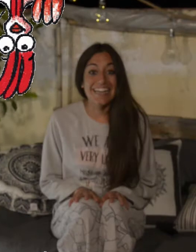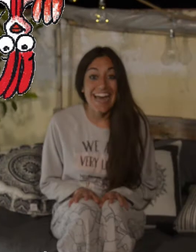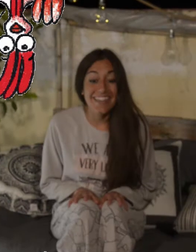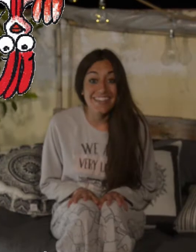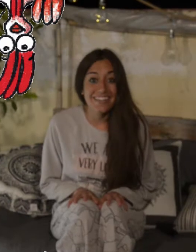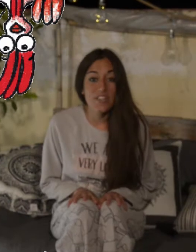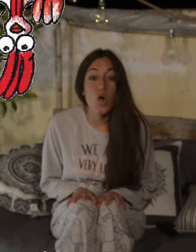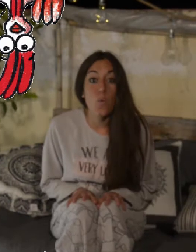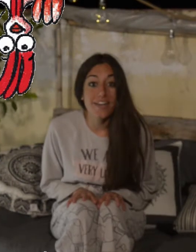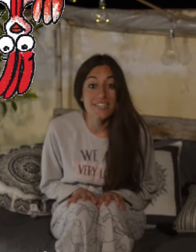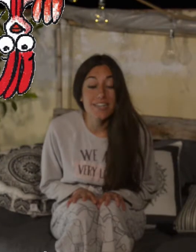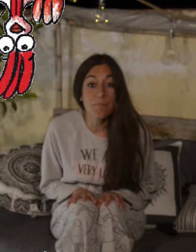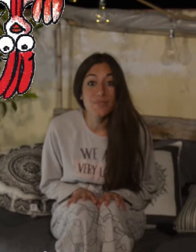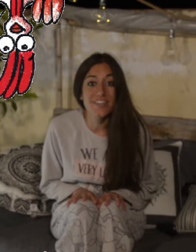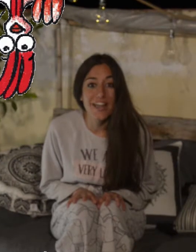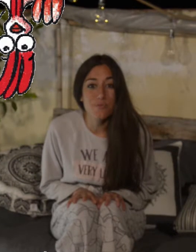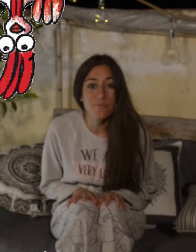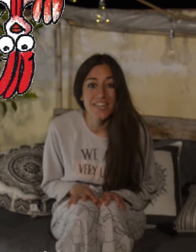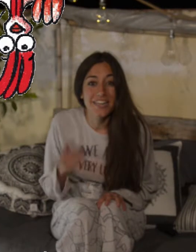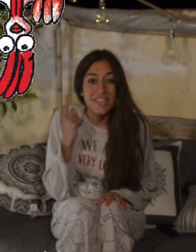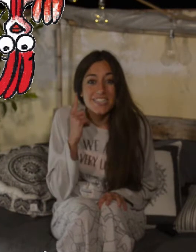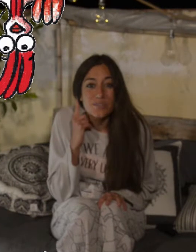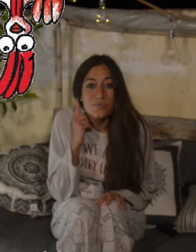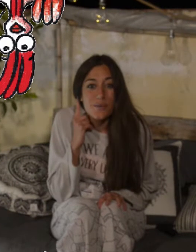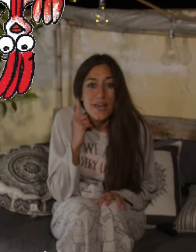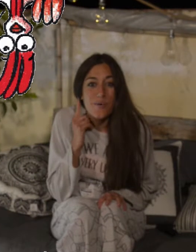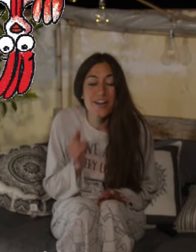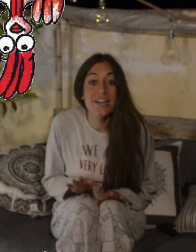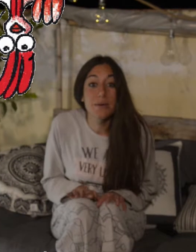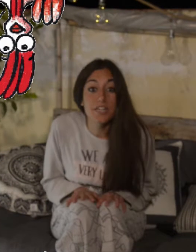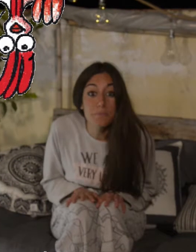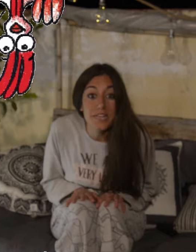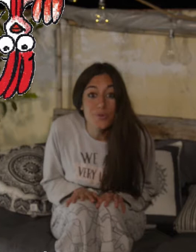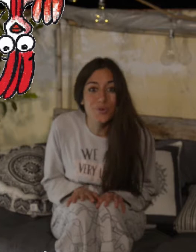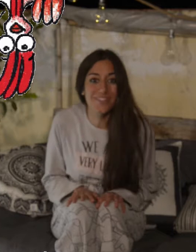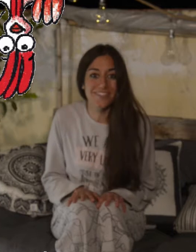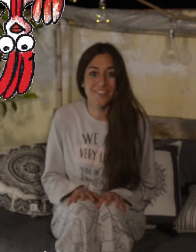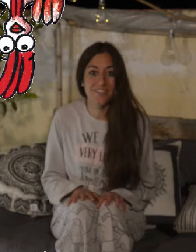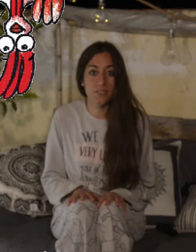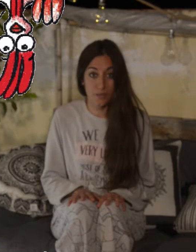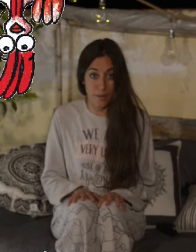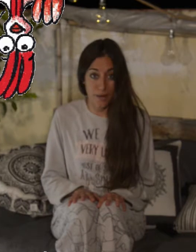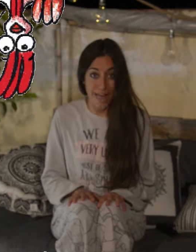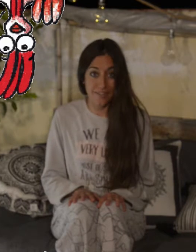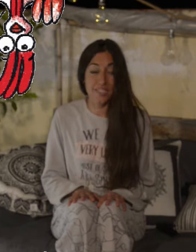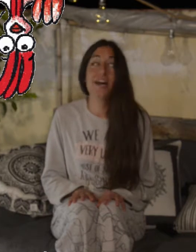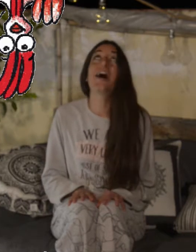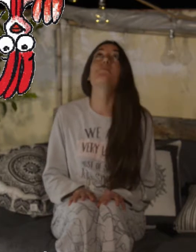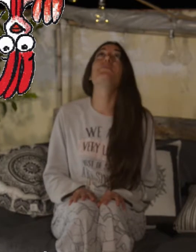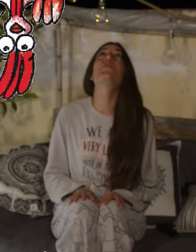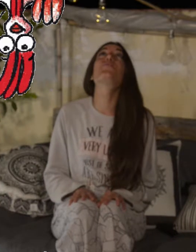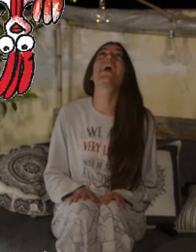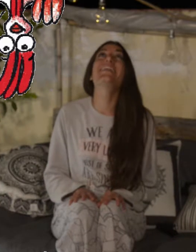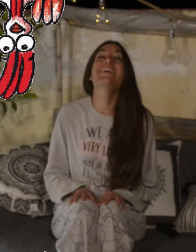Cada nit, quan estic a punt d'anar a dormir, sento una veu que m'explica un conte. De vegades em ve veure un